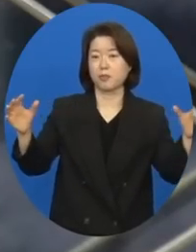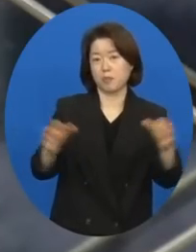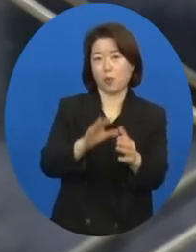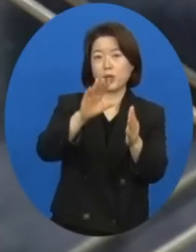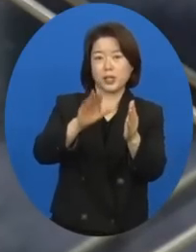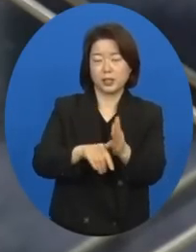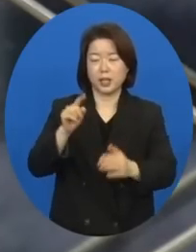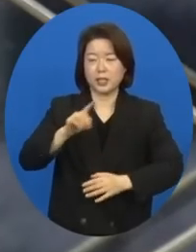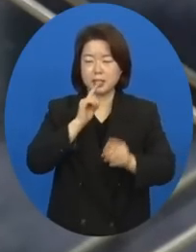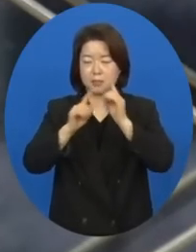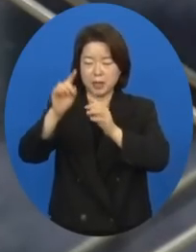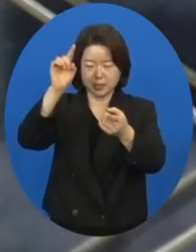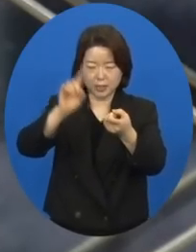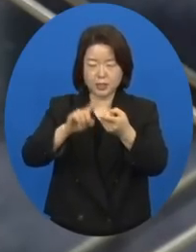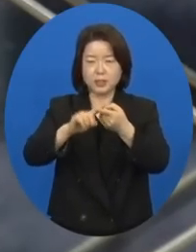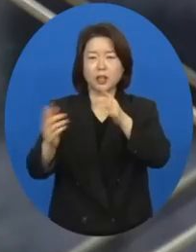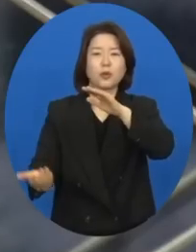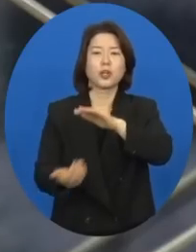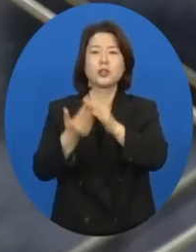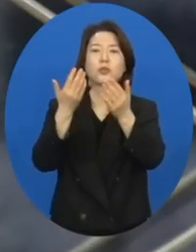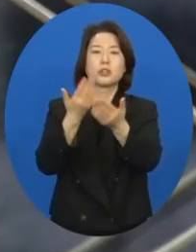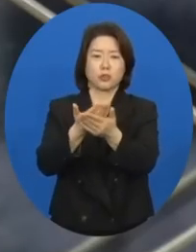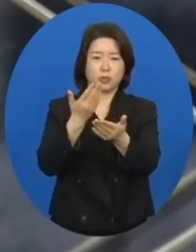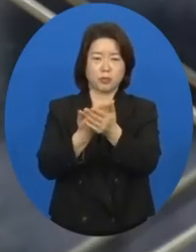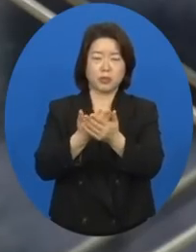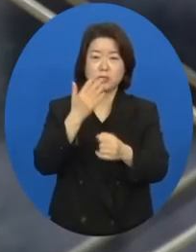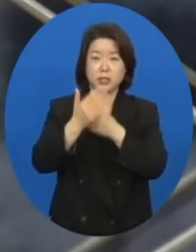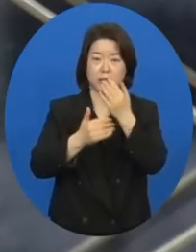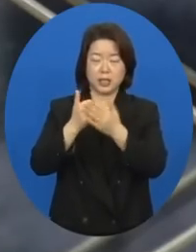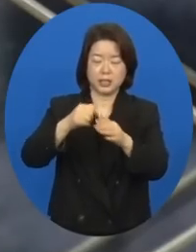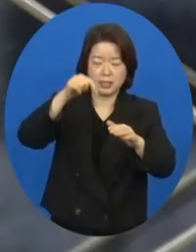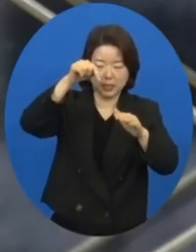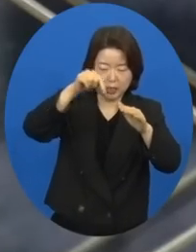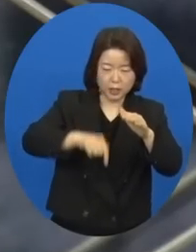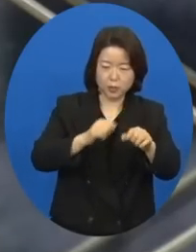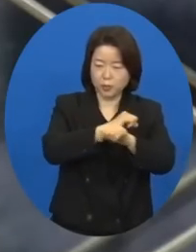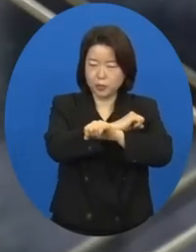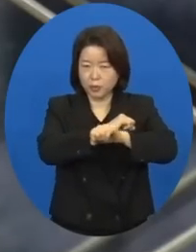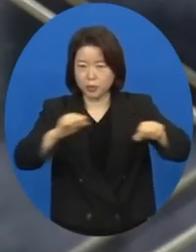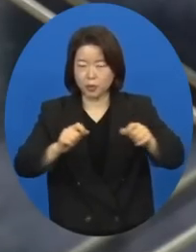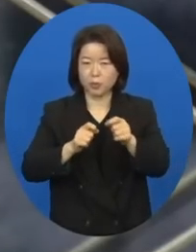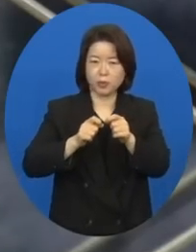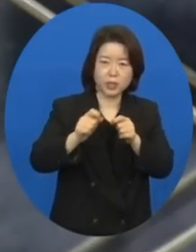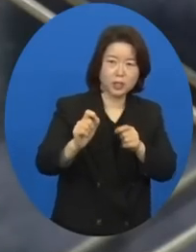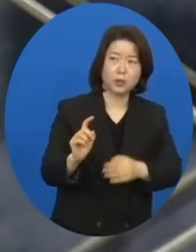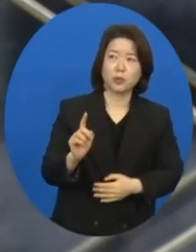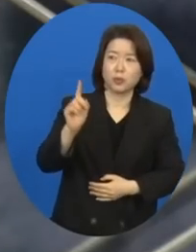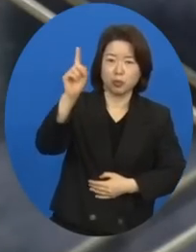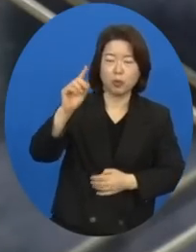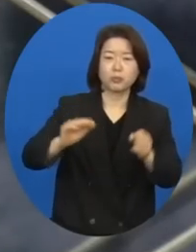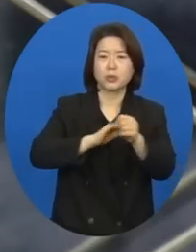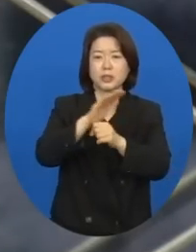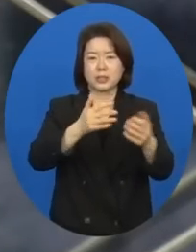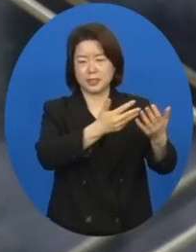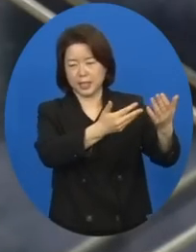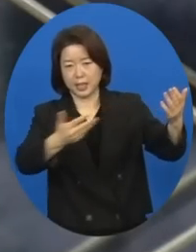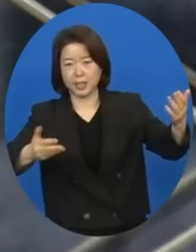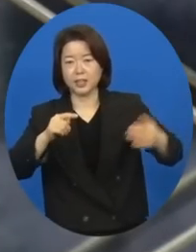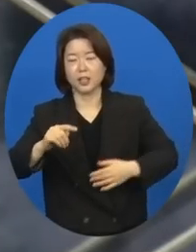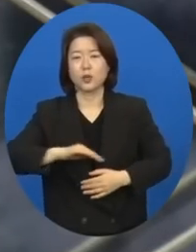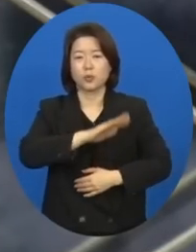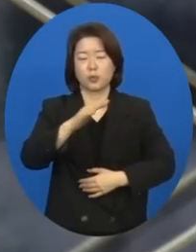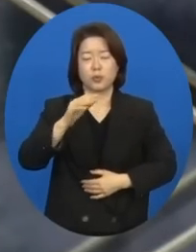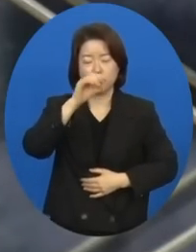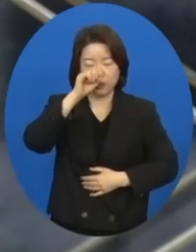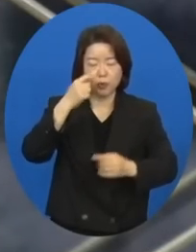이 말씀 그대로 이루어 주시옵소서. 하나님, 깊고 넓고 길고 높은 사랑의 강이 우리 선한 목자